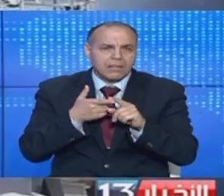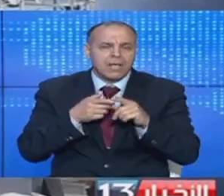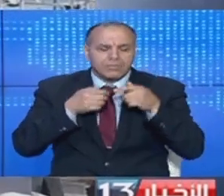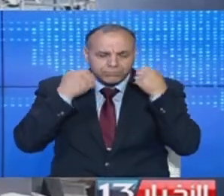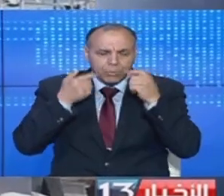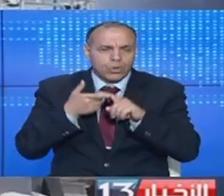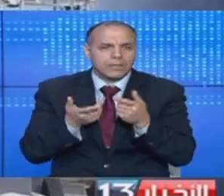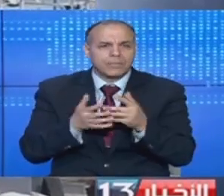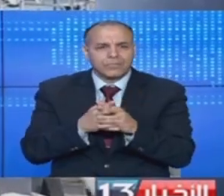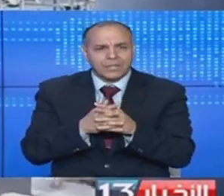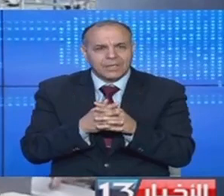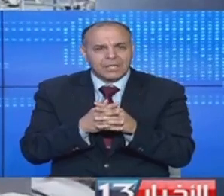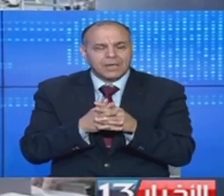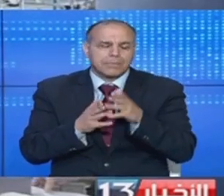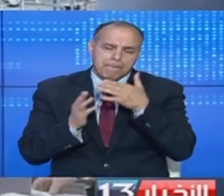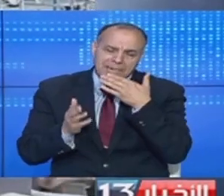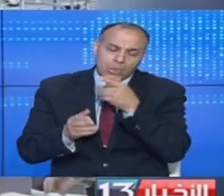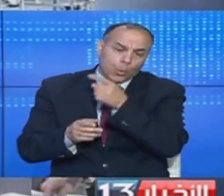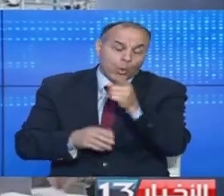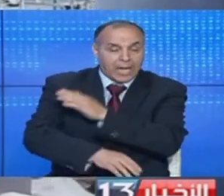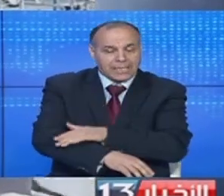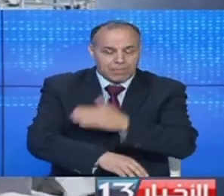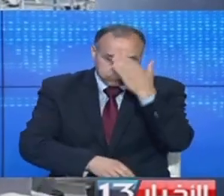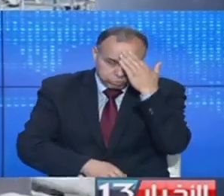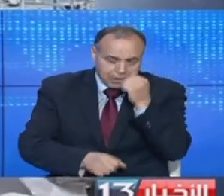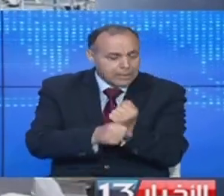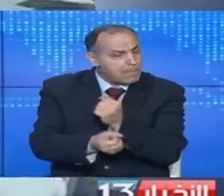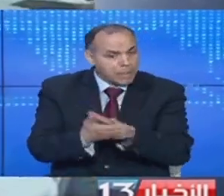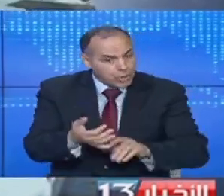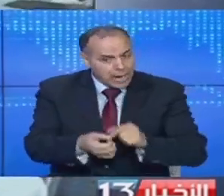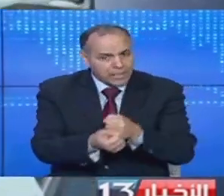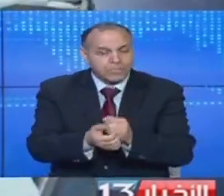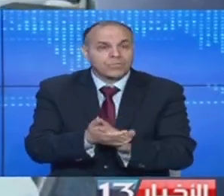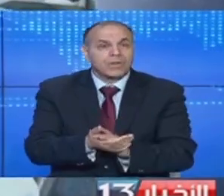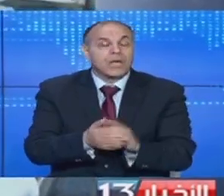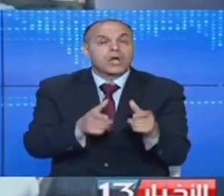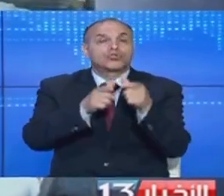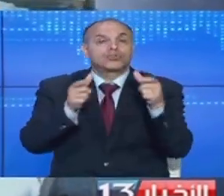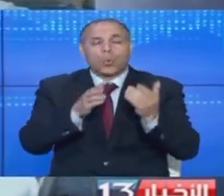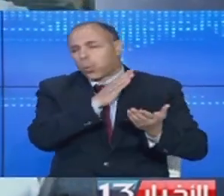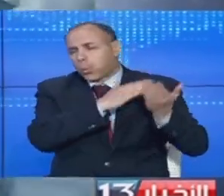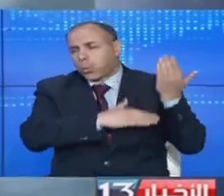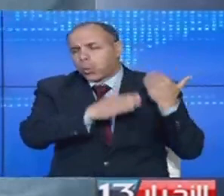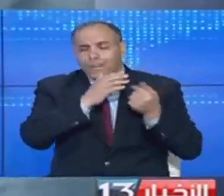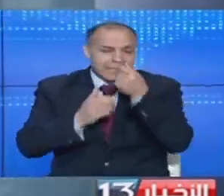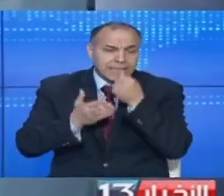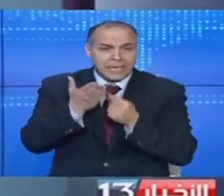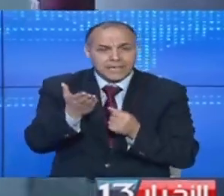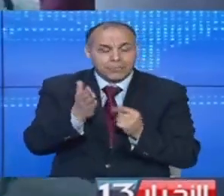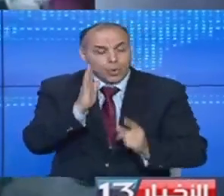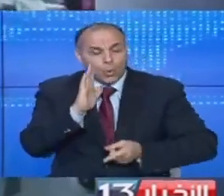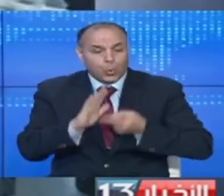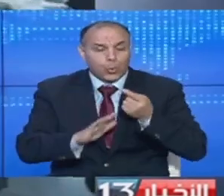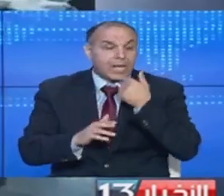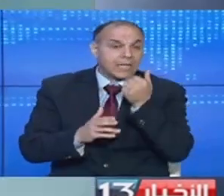بافيت، تشوف معناتها مشكورين العملة على التطوع نتاعهم. هي مؤسسة عريقة بالجهة، هي الأولى